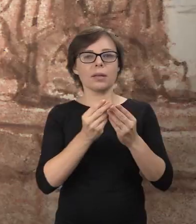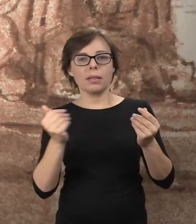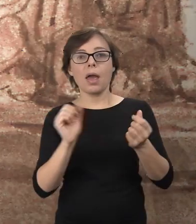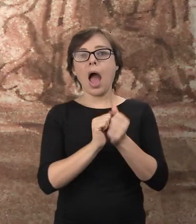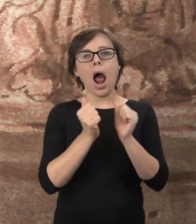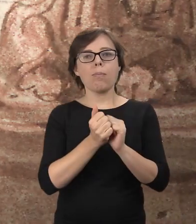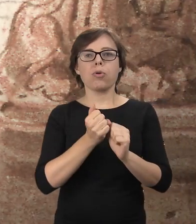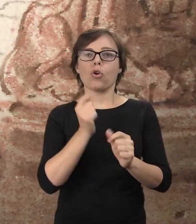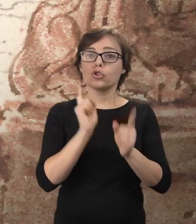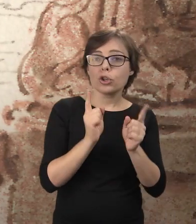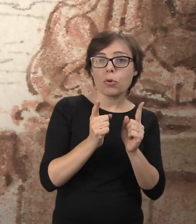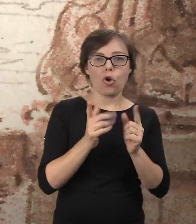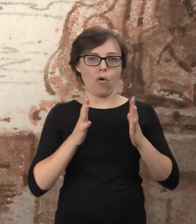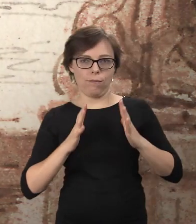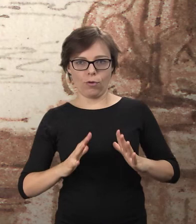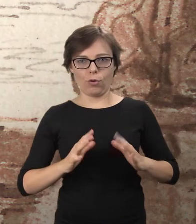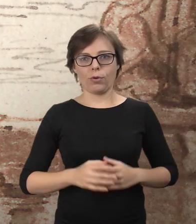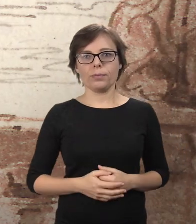rysowania.